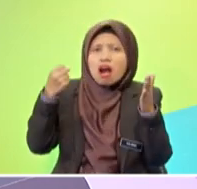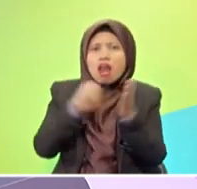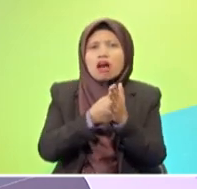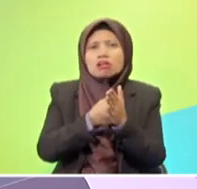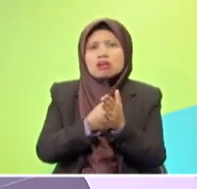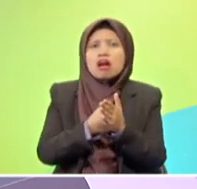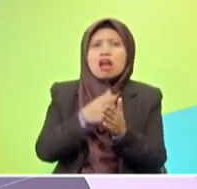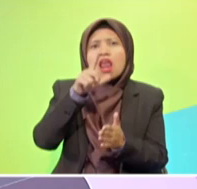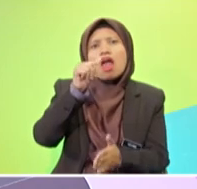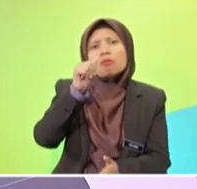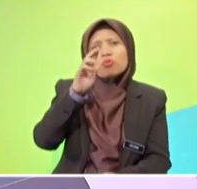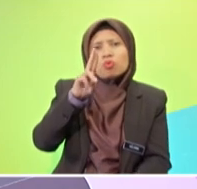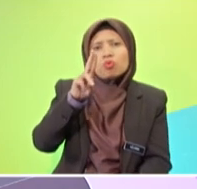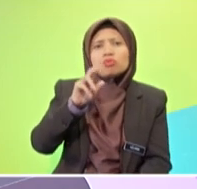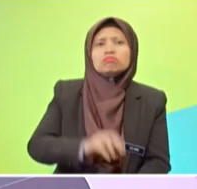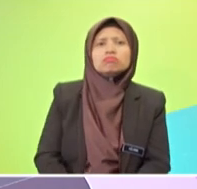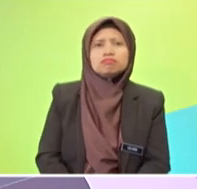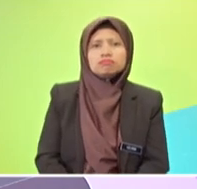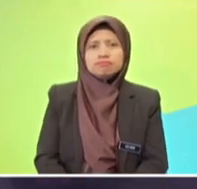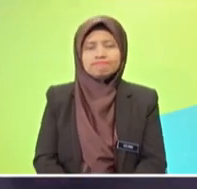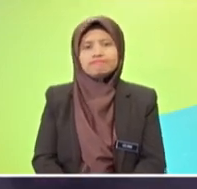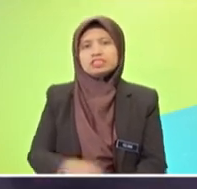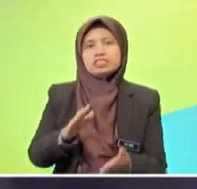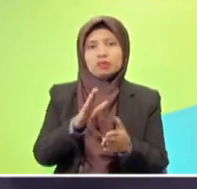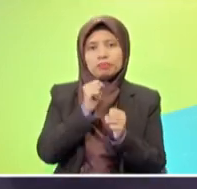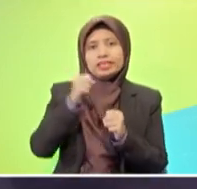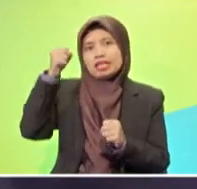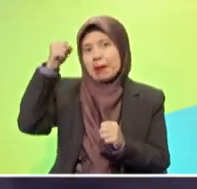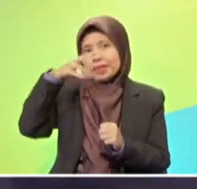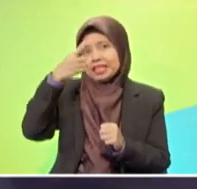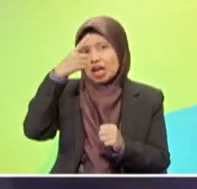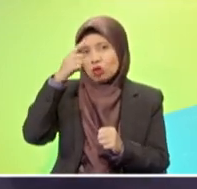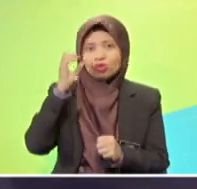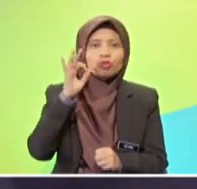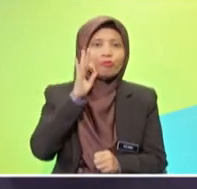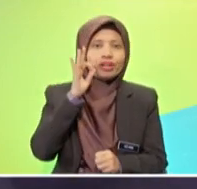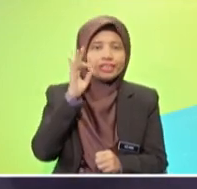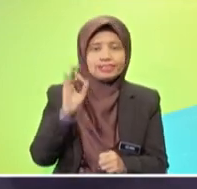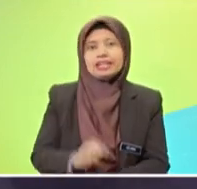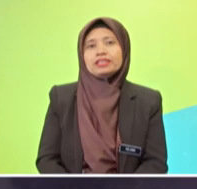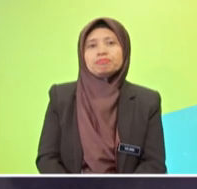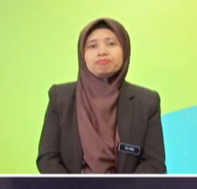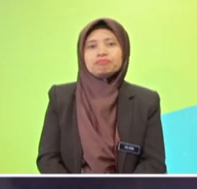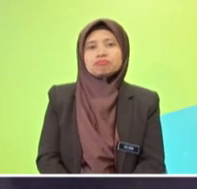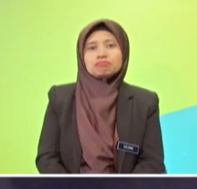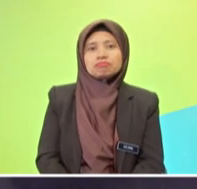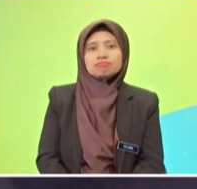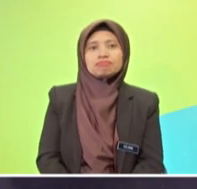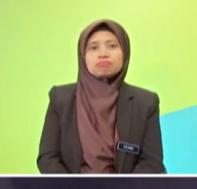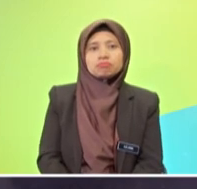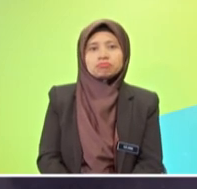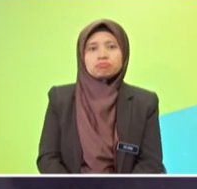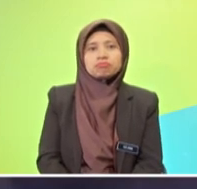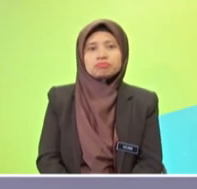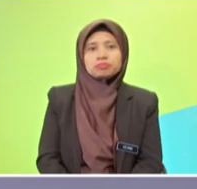labun jadi kita bagi bintang kepada Farizal oke dua bintang sekali ini untuk